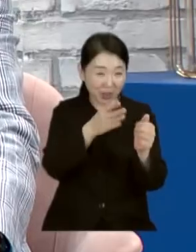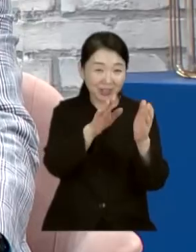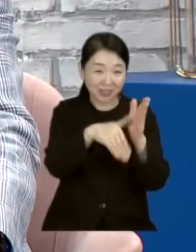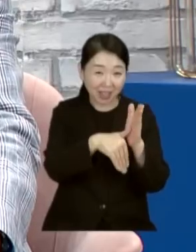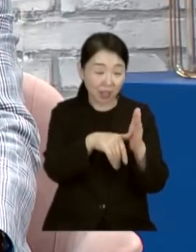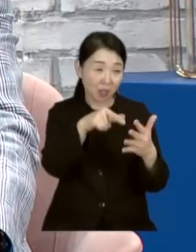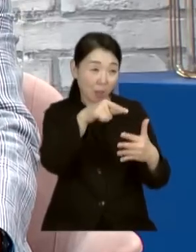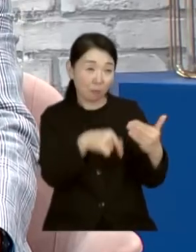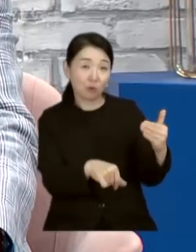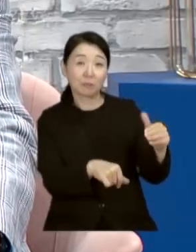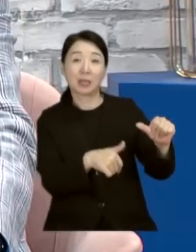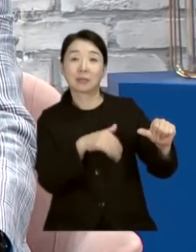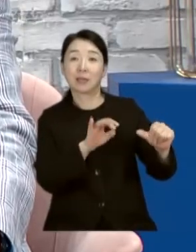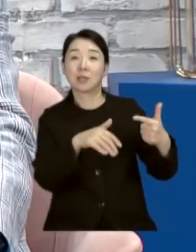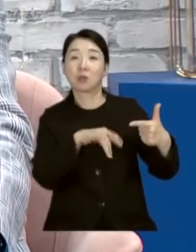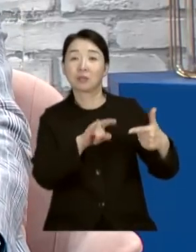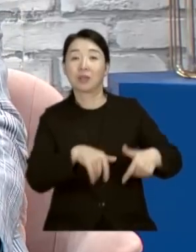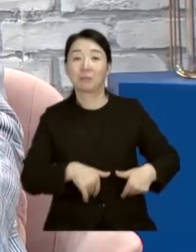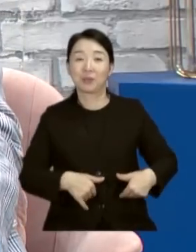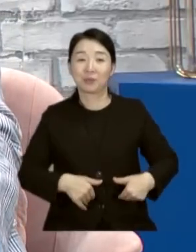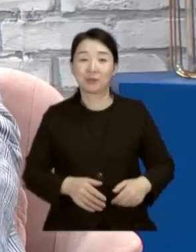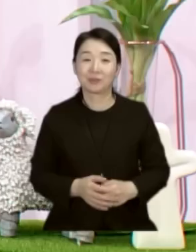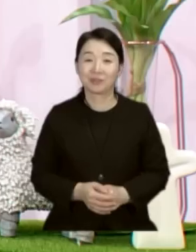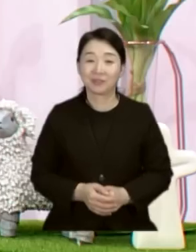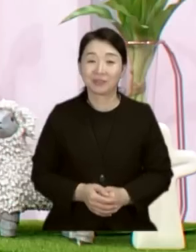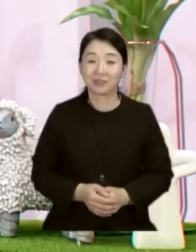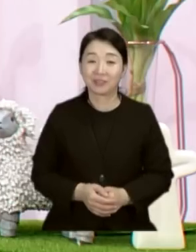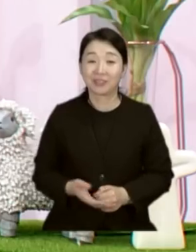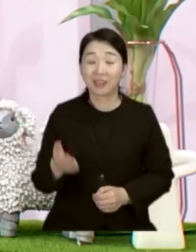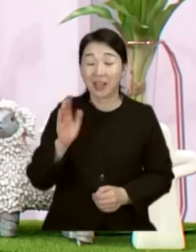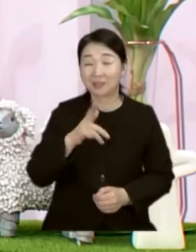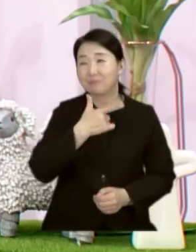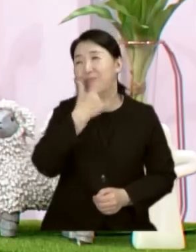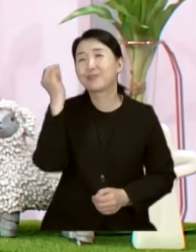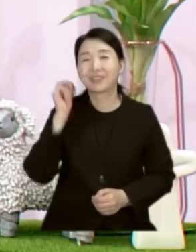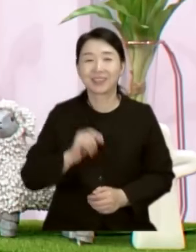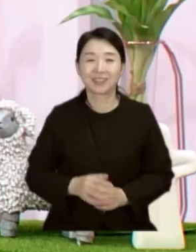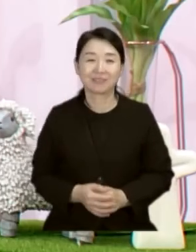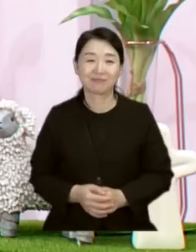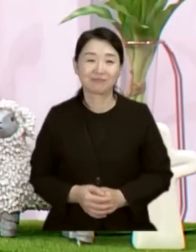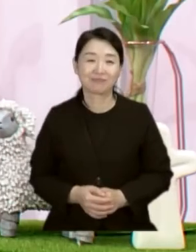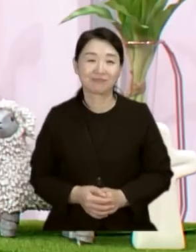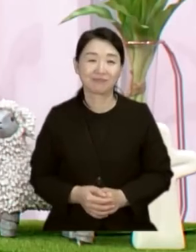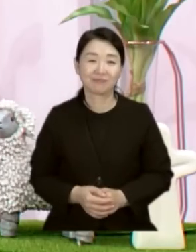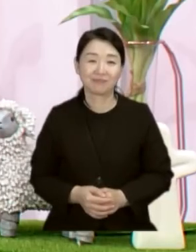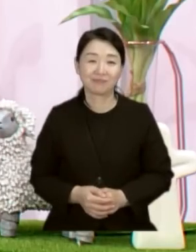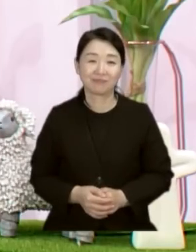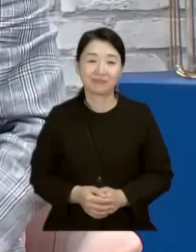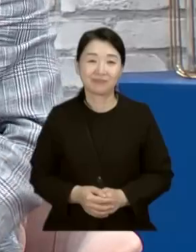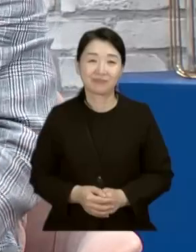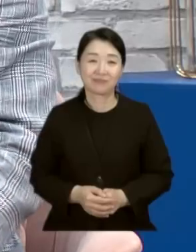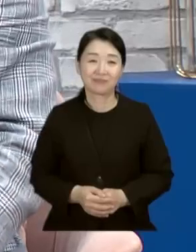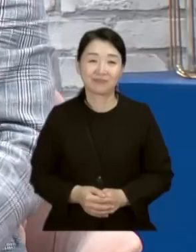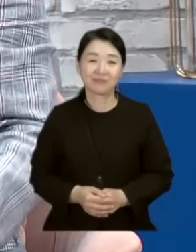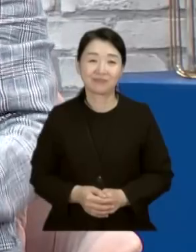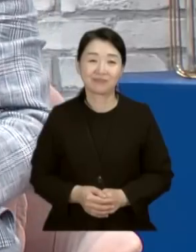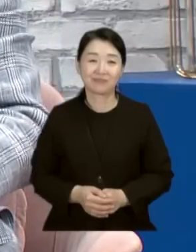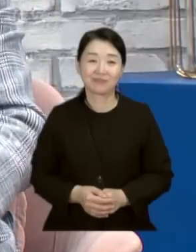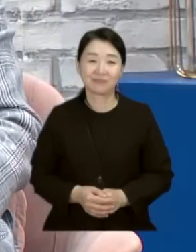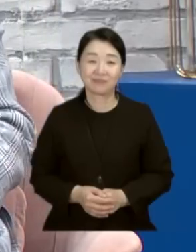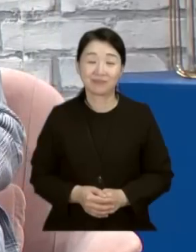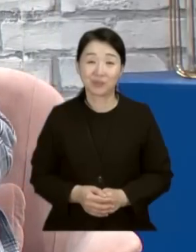먹이려면 집사님 프로그램 한 5개, 네. 6개 해야 돼. 안 되더라고요. 부족하더라고요. 야, 저 앞으로 네. 여러분들 많이 좀 예.